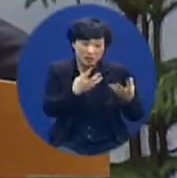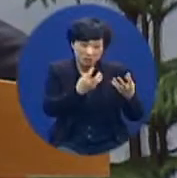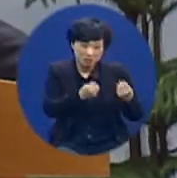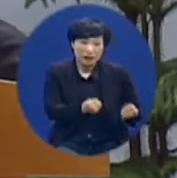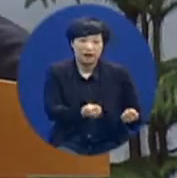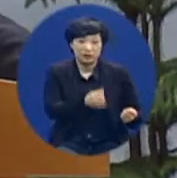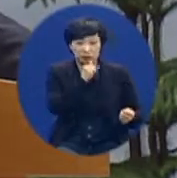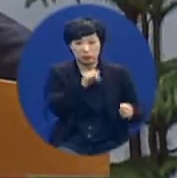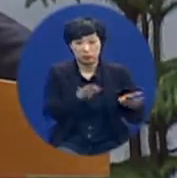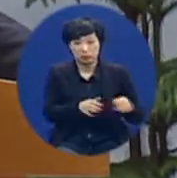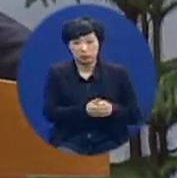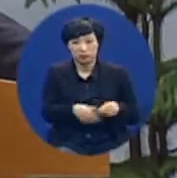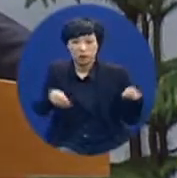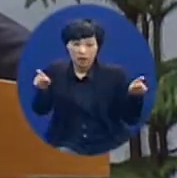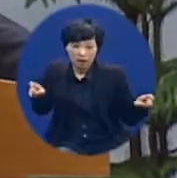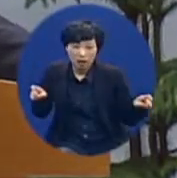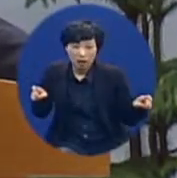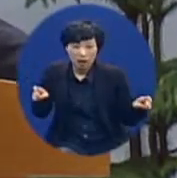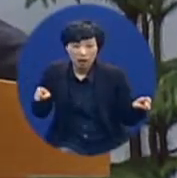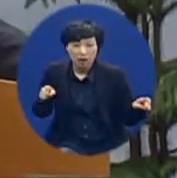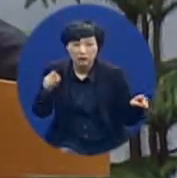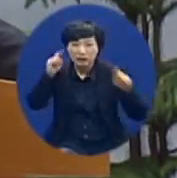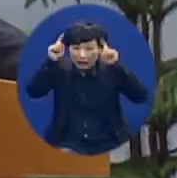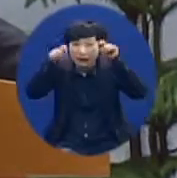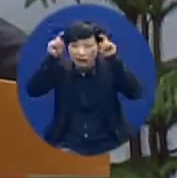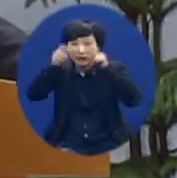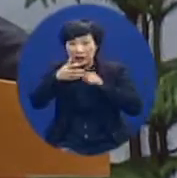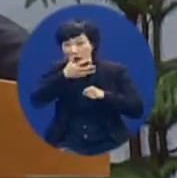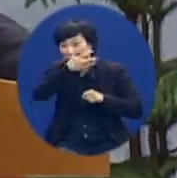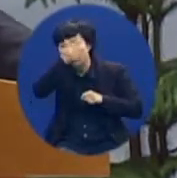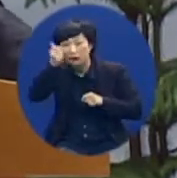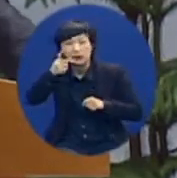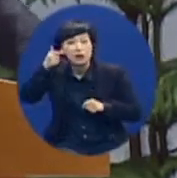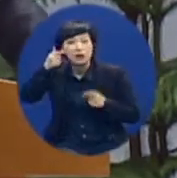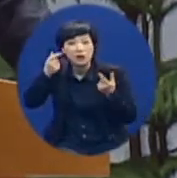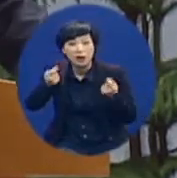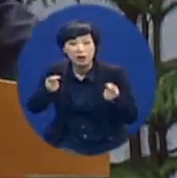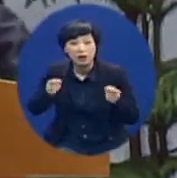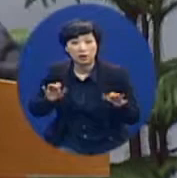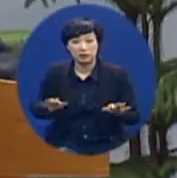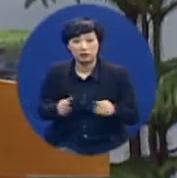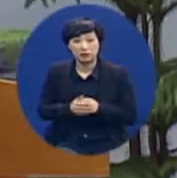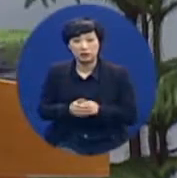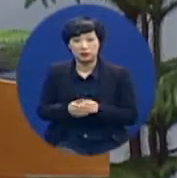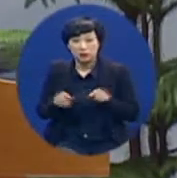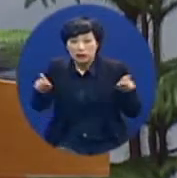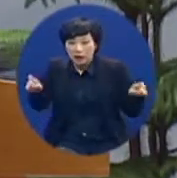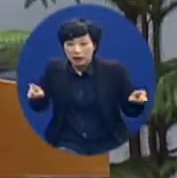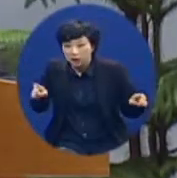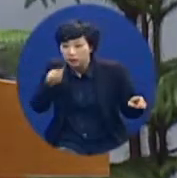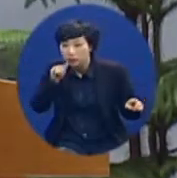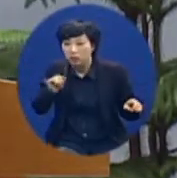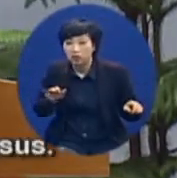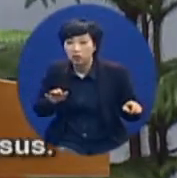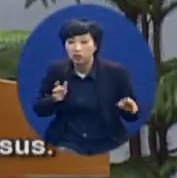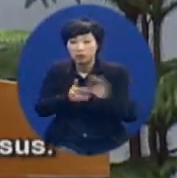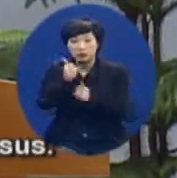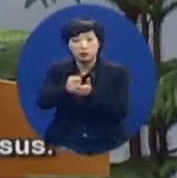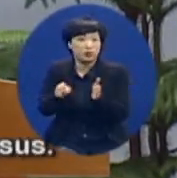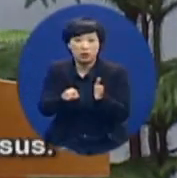다 직공 양해 가지 쓴 이리와 같이 예수 없이 정욕을 불태우며